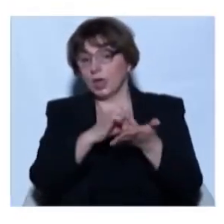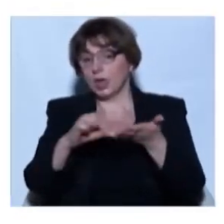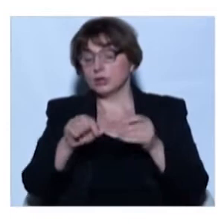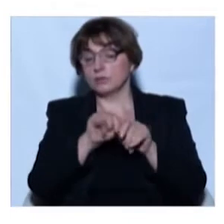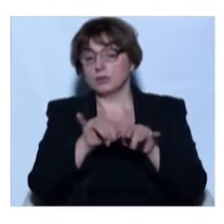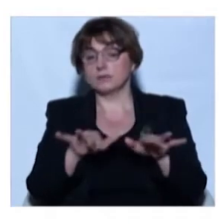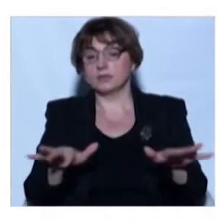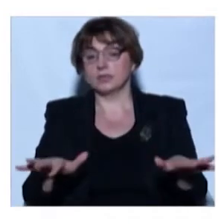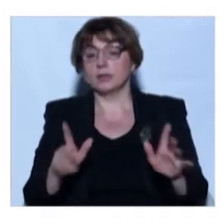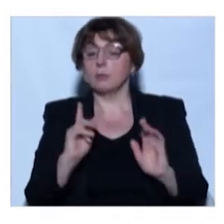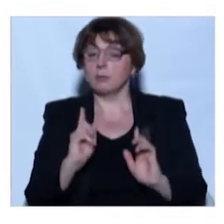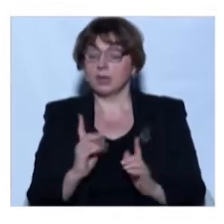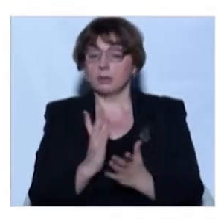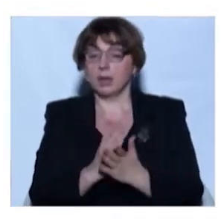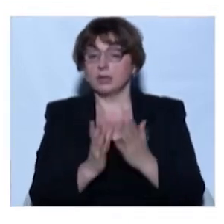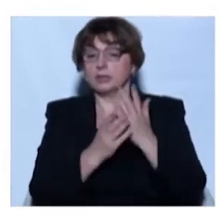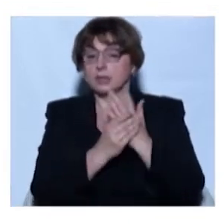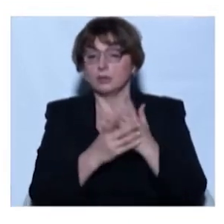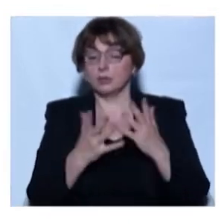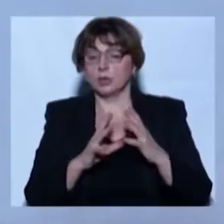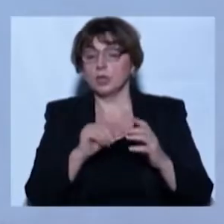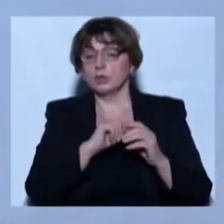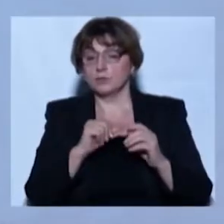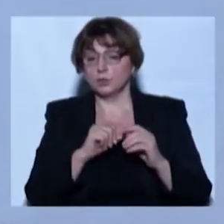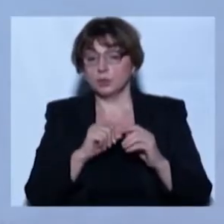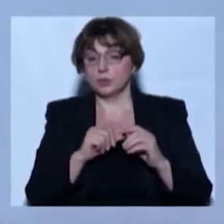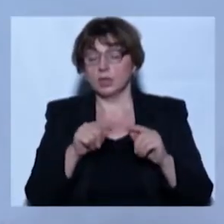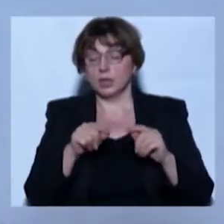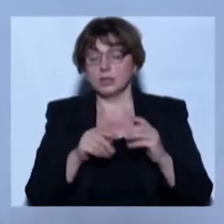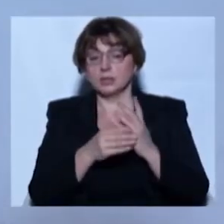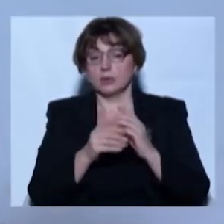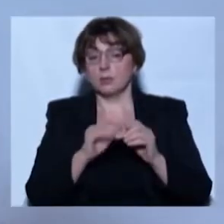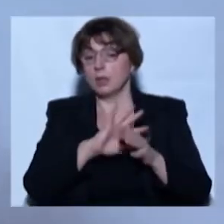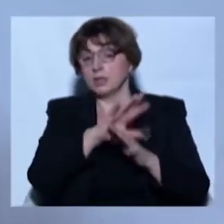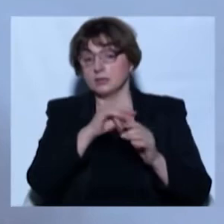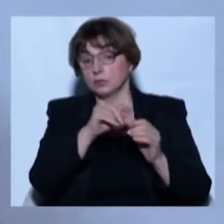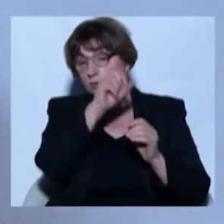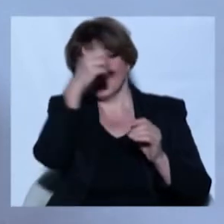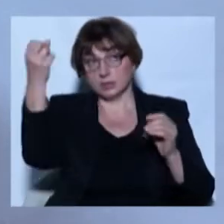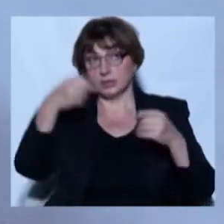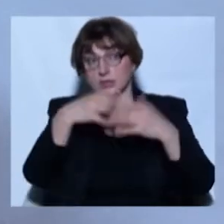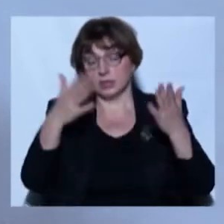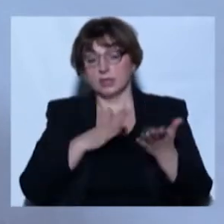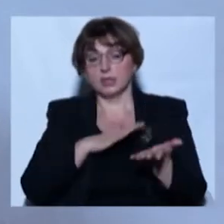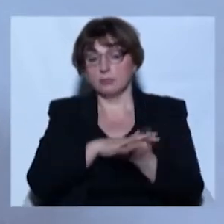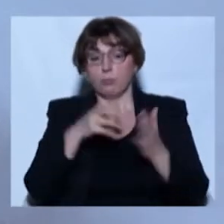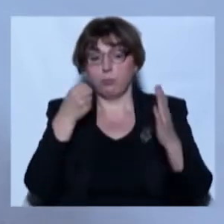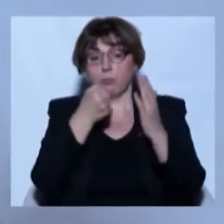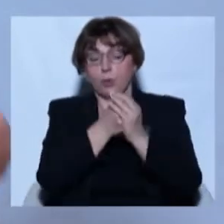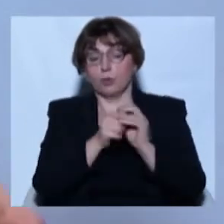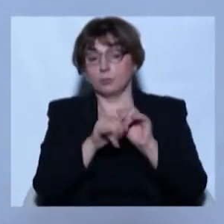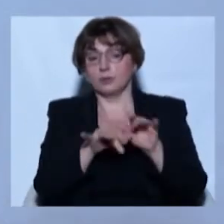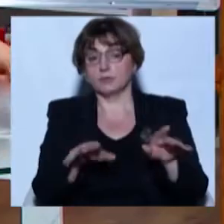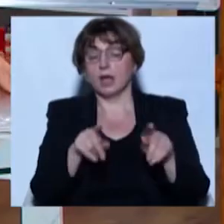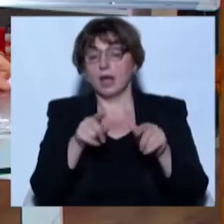Մագրամ արի սխեղուլ էբի, սատաց սինատելիմ թլիանատ վրձել դեպա աղծևս մակալիտետ մինա, անես, վայիլի, ասետ սխեղուլ